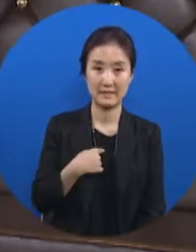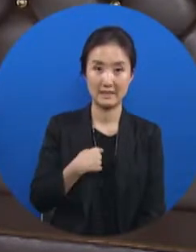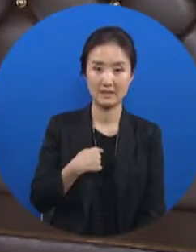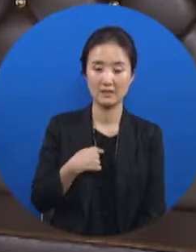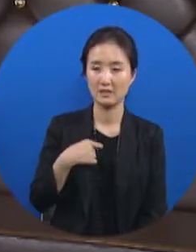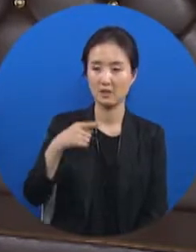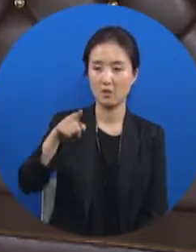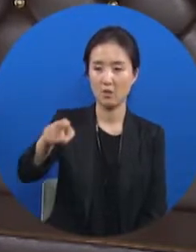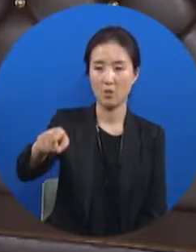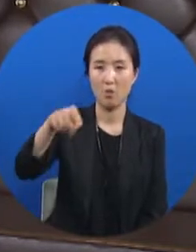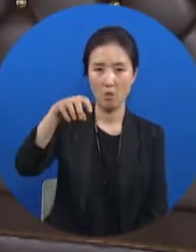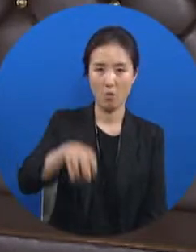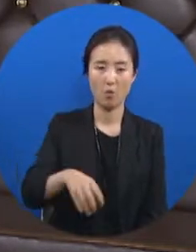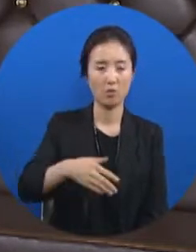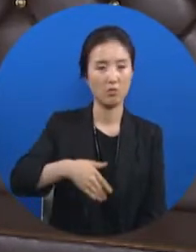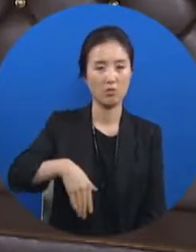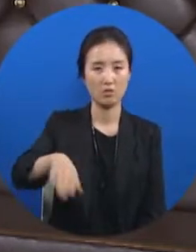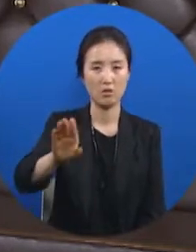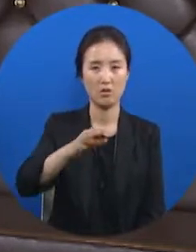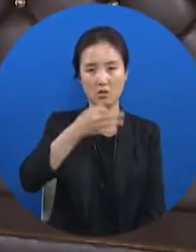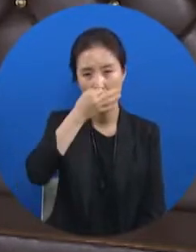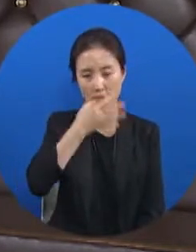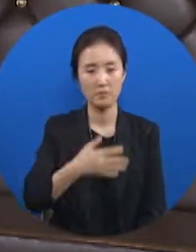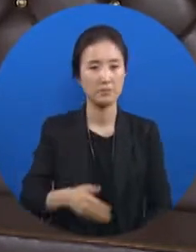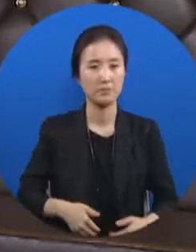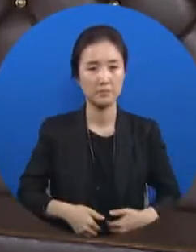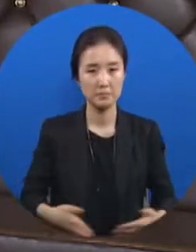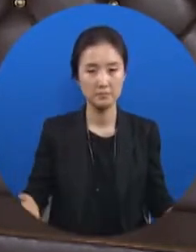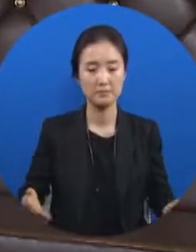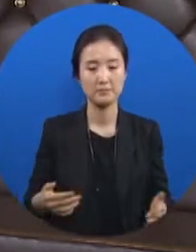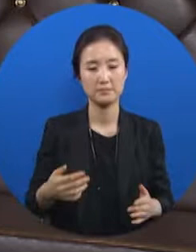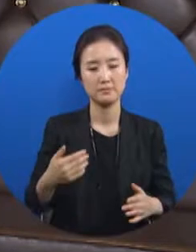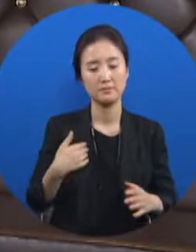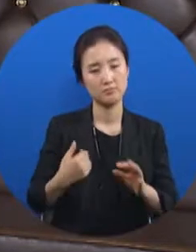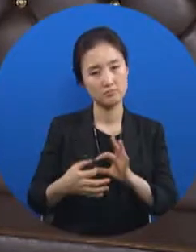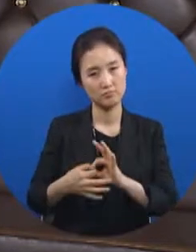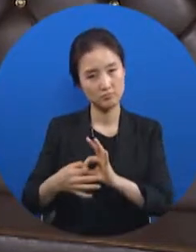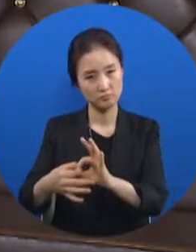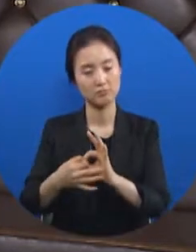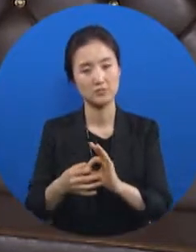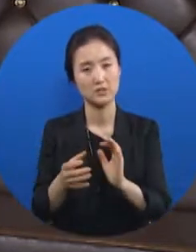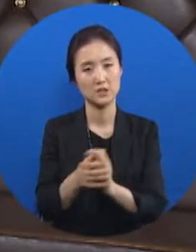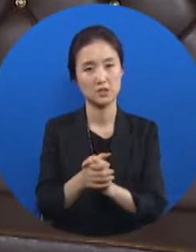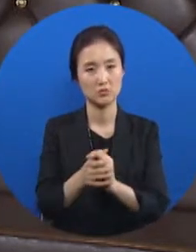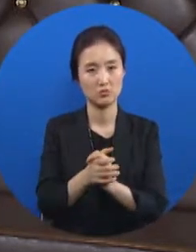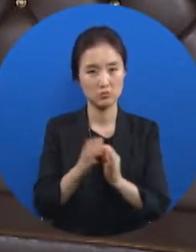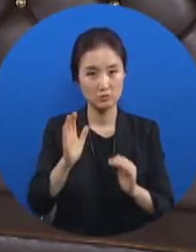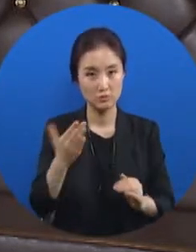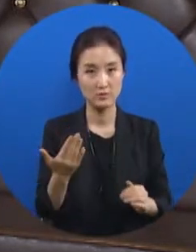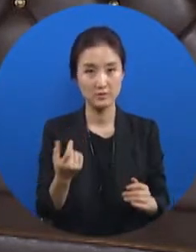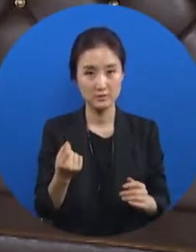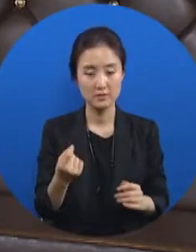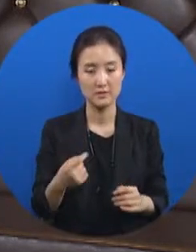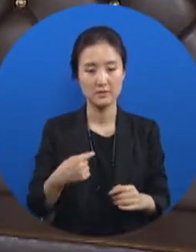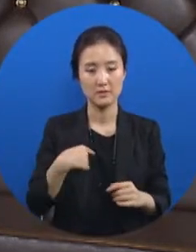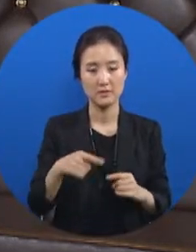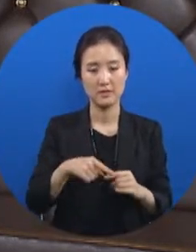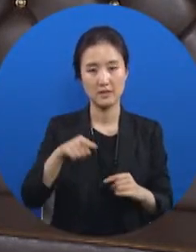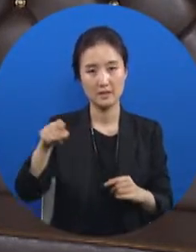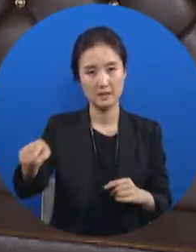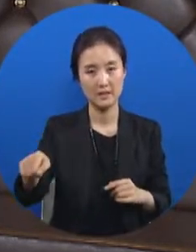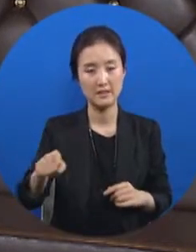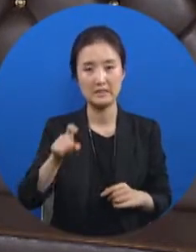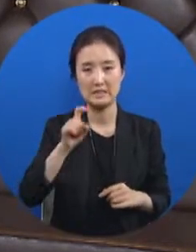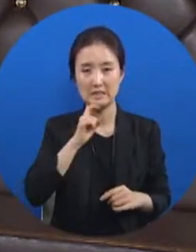않더라도 나와 연결되고 내가 친구가 생기고 이제는 내가 여기서 10분간 가는 거리보다 미국에